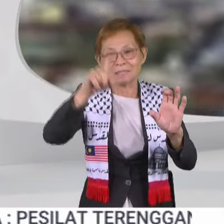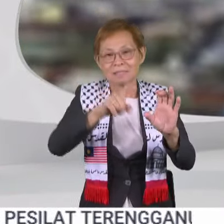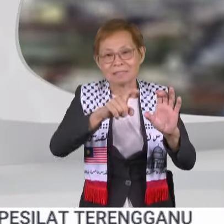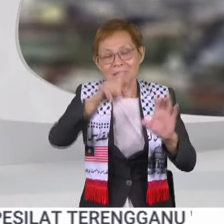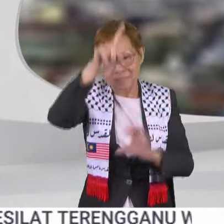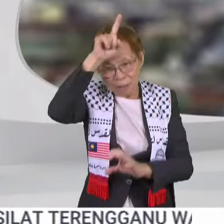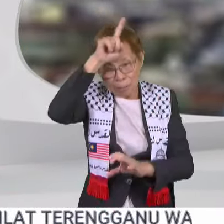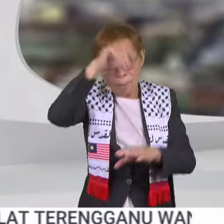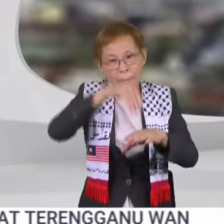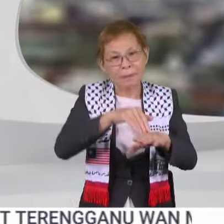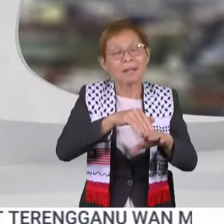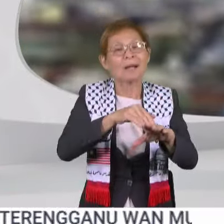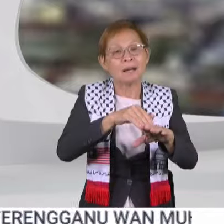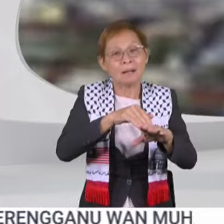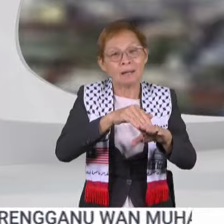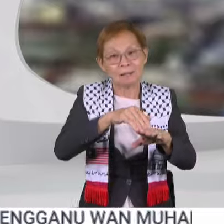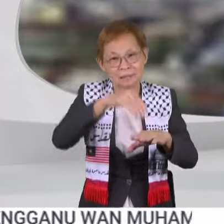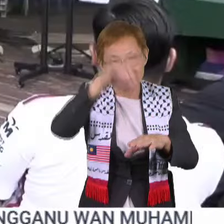7